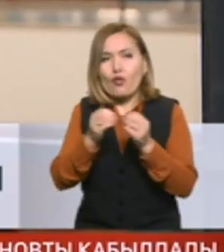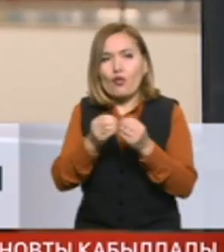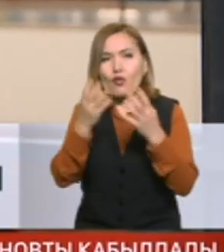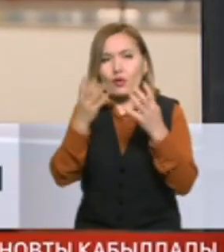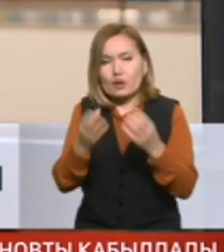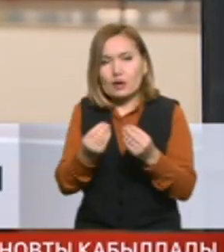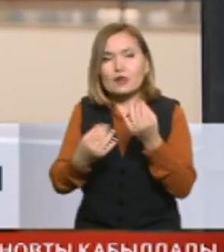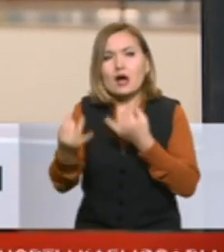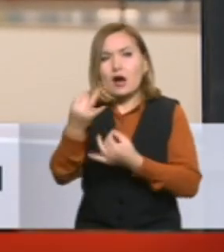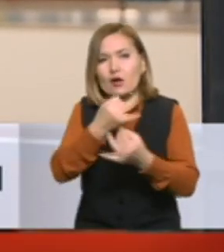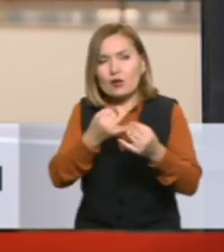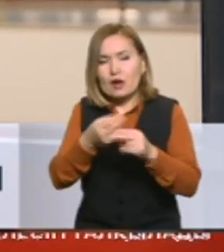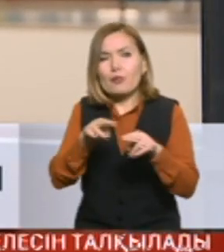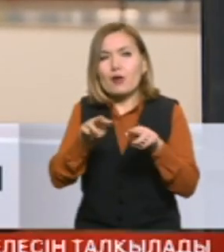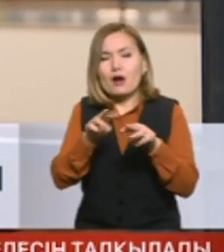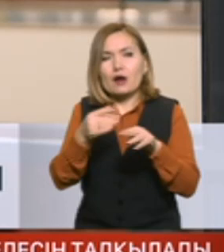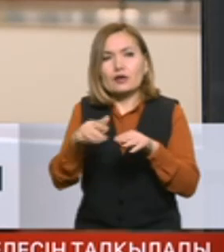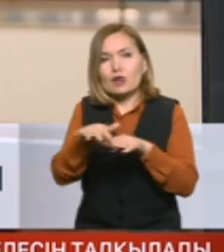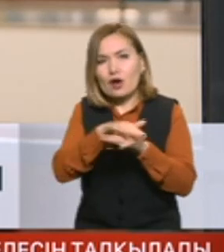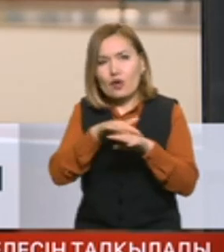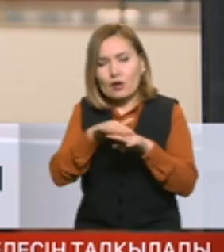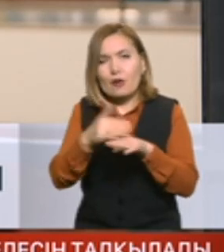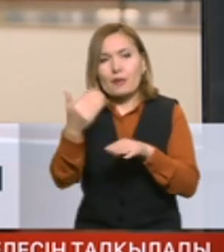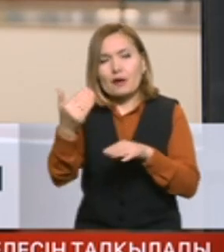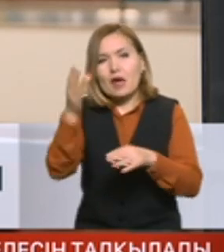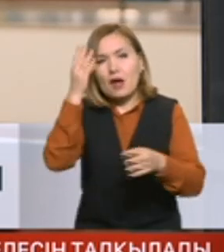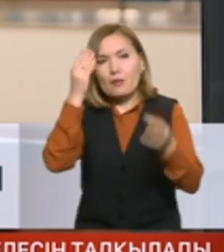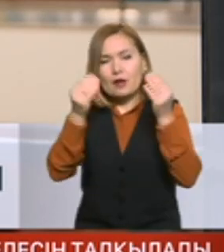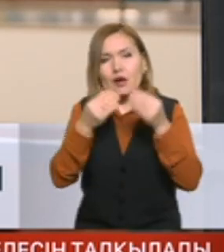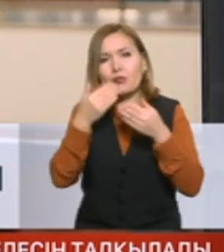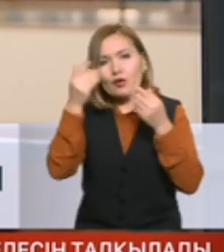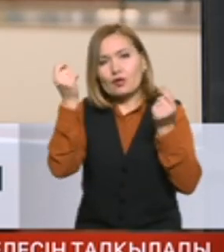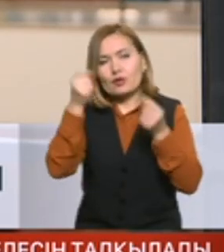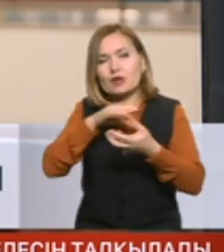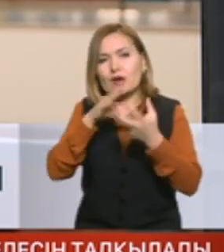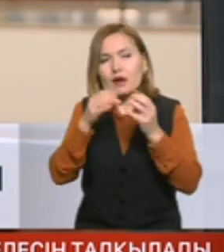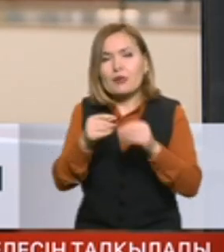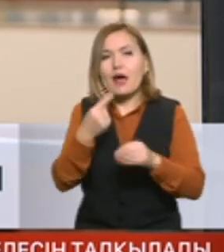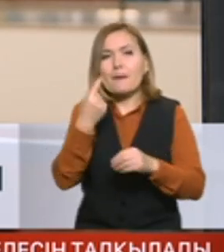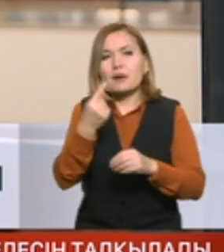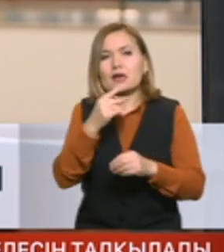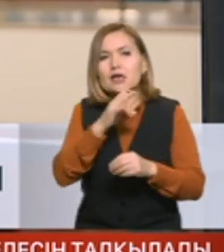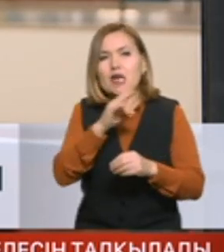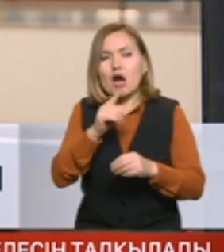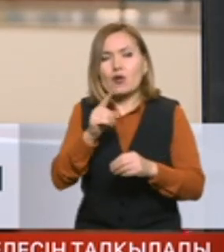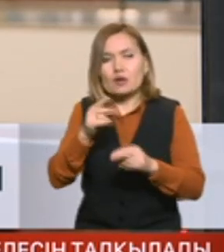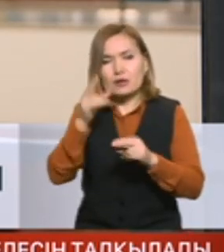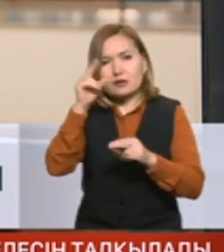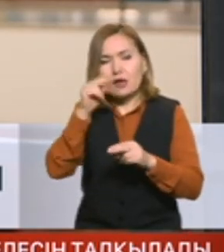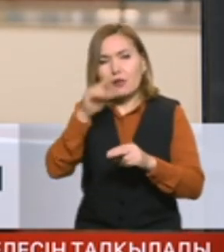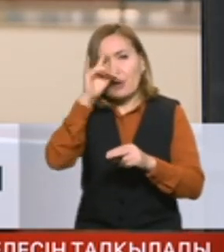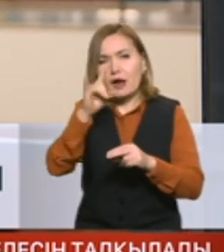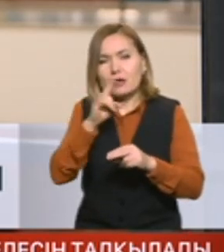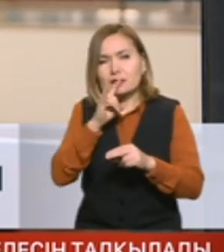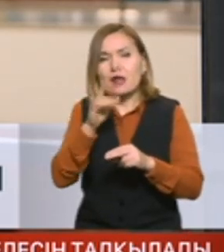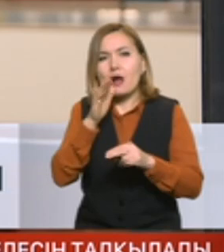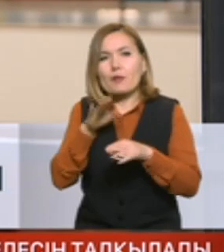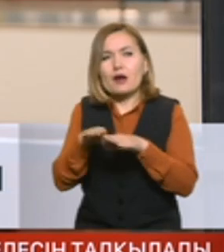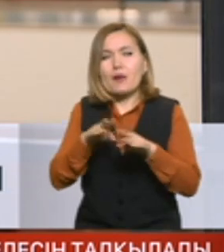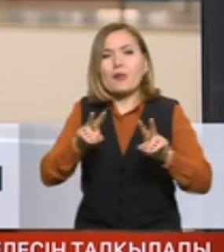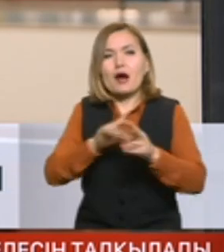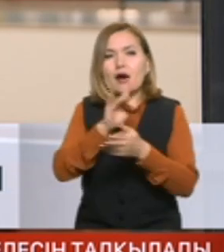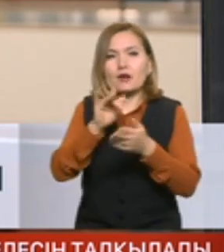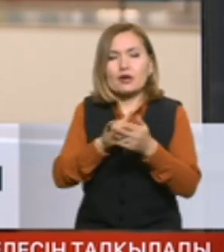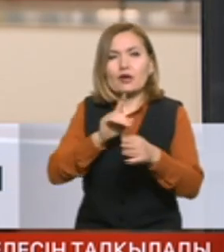Үкімет ұсынысына көпшілік қолдау білдірсе, онда келер жылдың 1 наурызынан бастап елдің барлық өңірінде бір уақыт енгізіледі. Яғни Астана